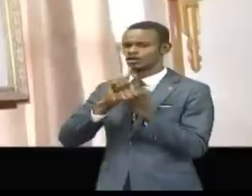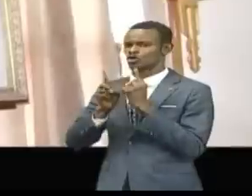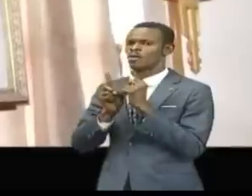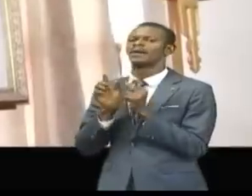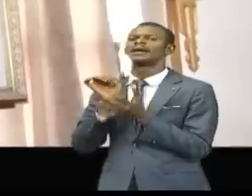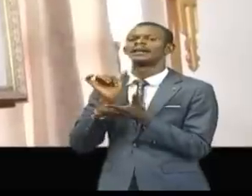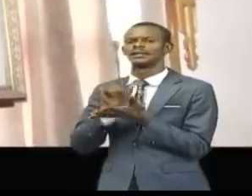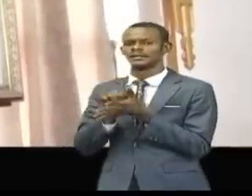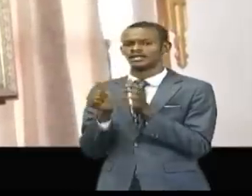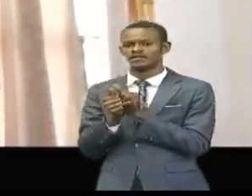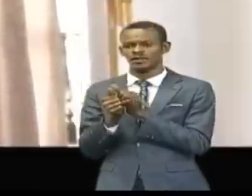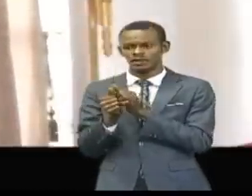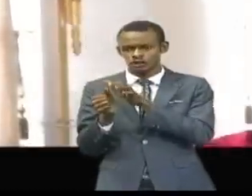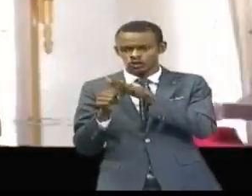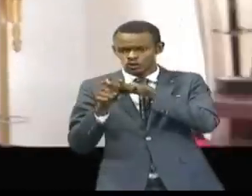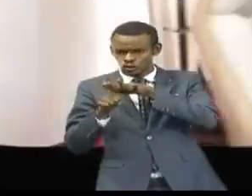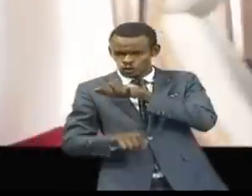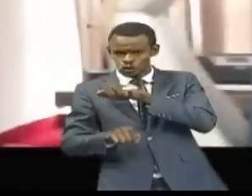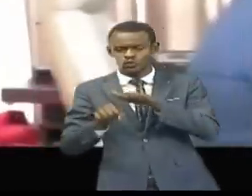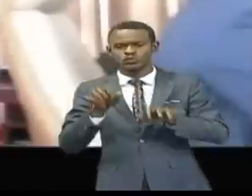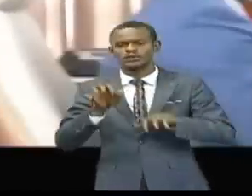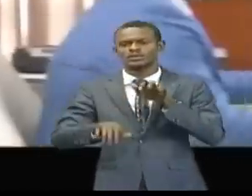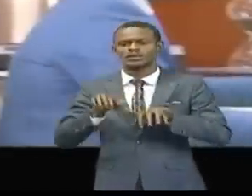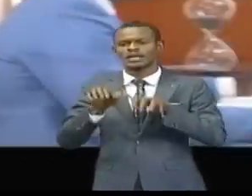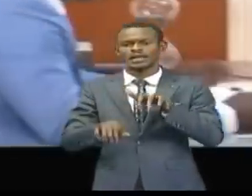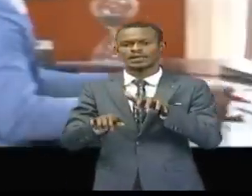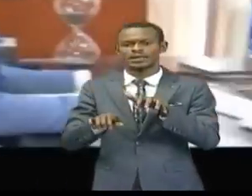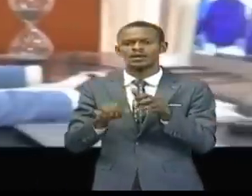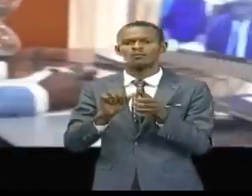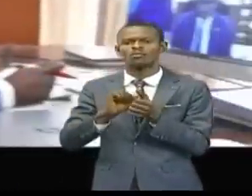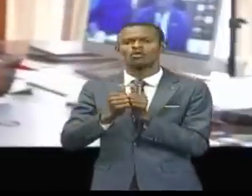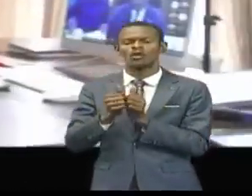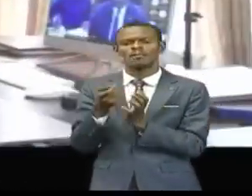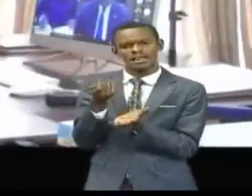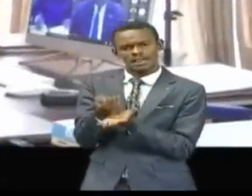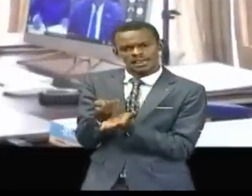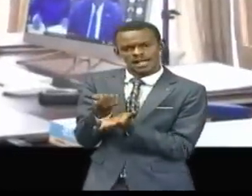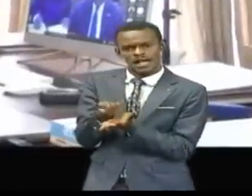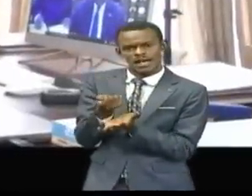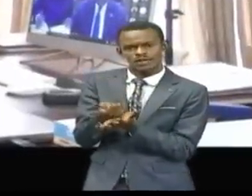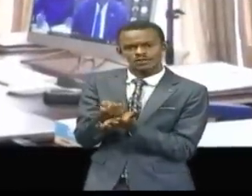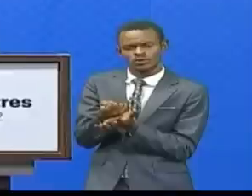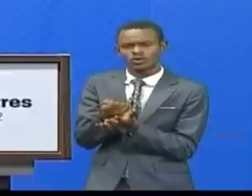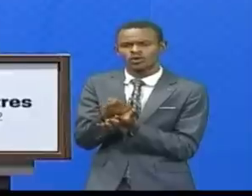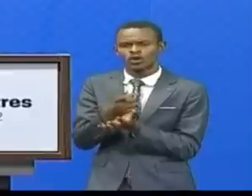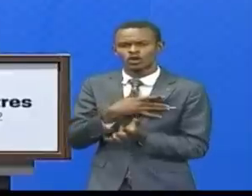du terrorisme et de l'intelligence financière, M. Brian Nelson.